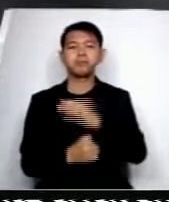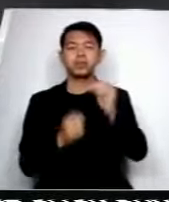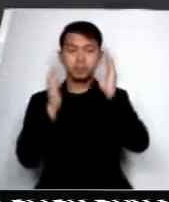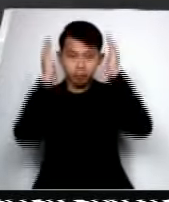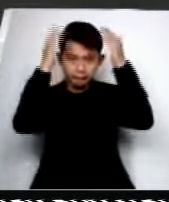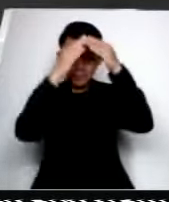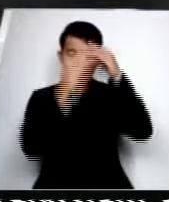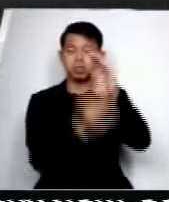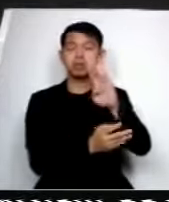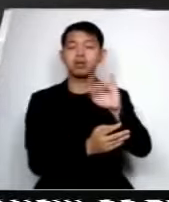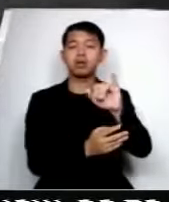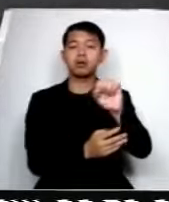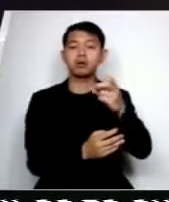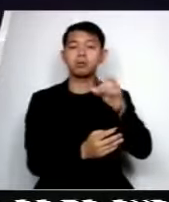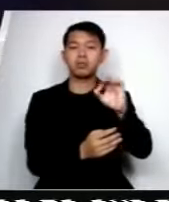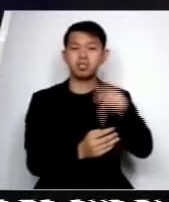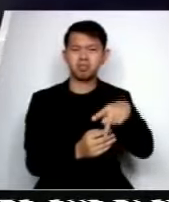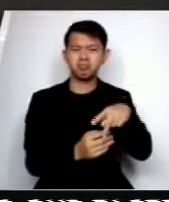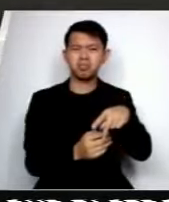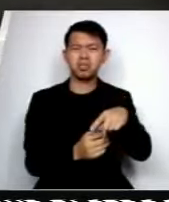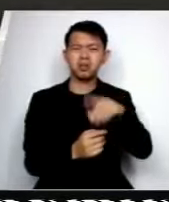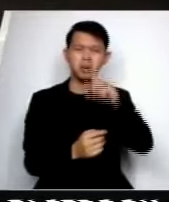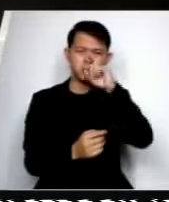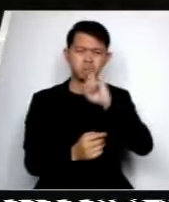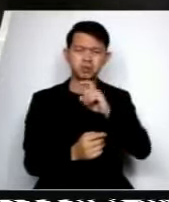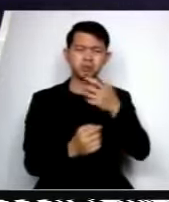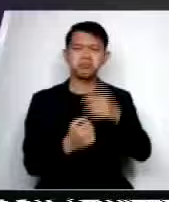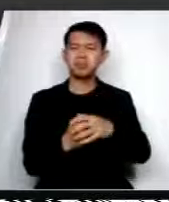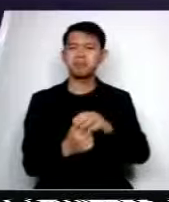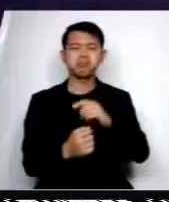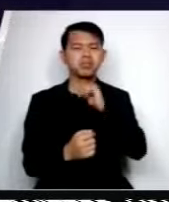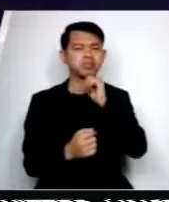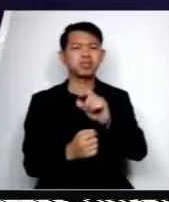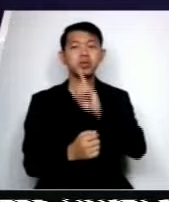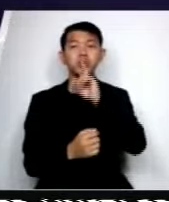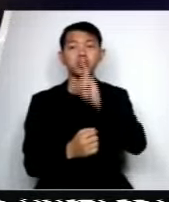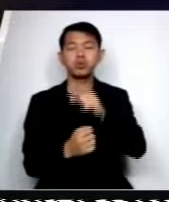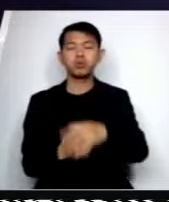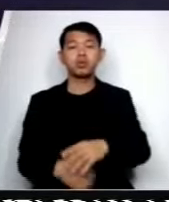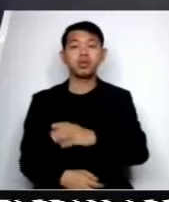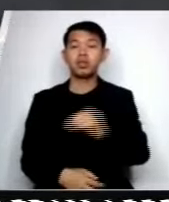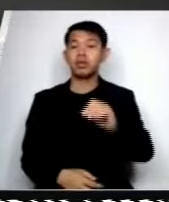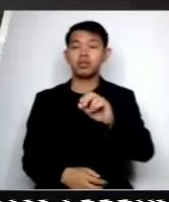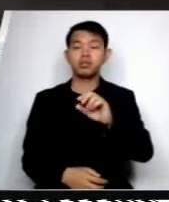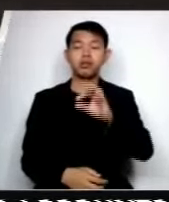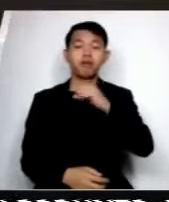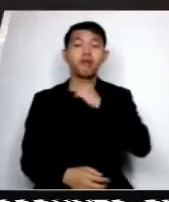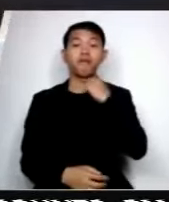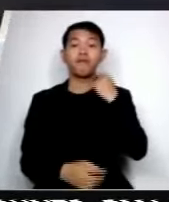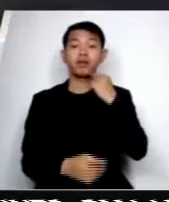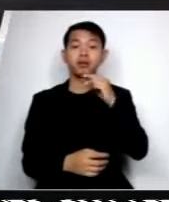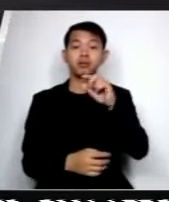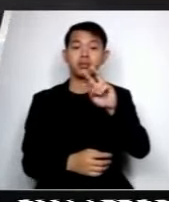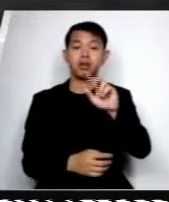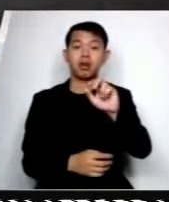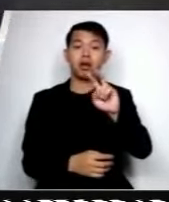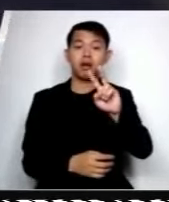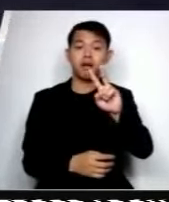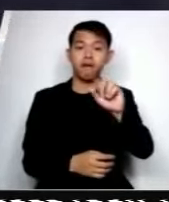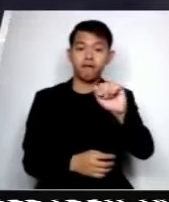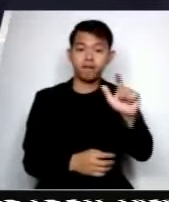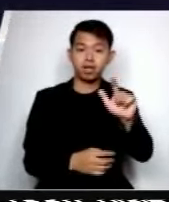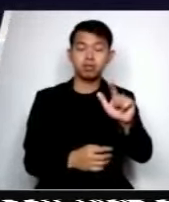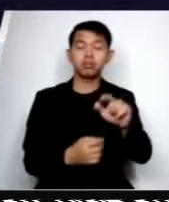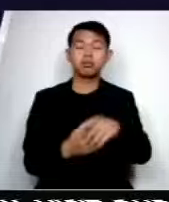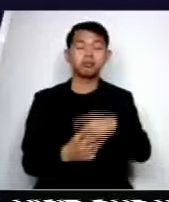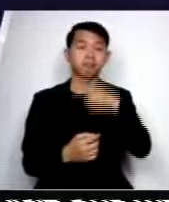walang laban talaga si Bishop Tobias. Hindi rin daw totoo na tinanggal si Father Valeza dahil sa paratang nitong may katiwalian umano sa